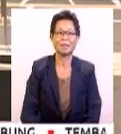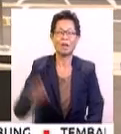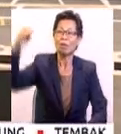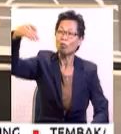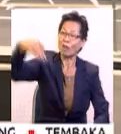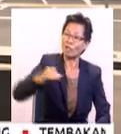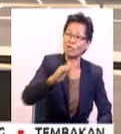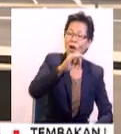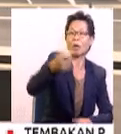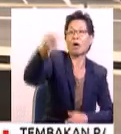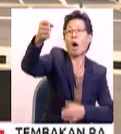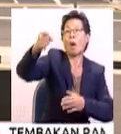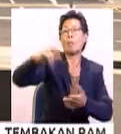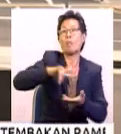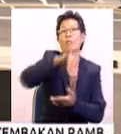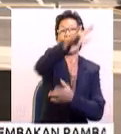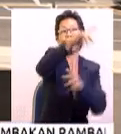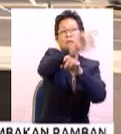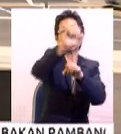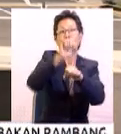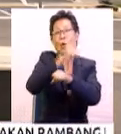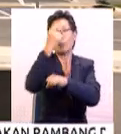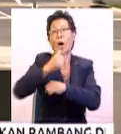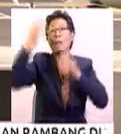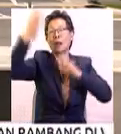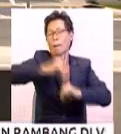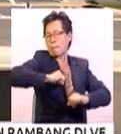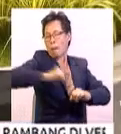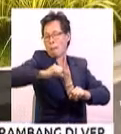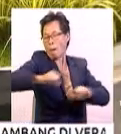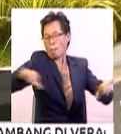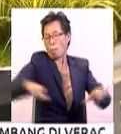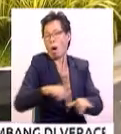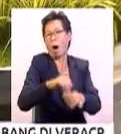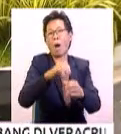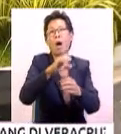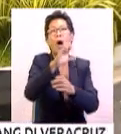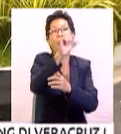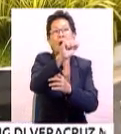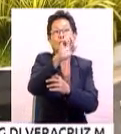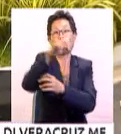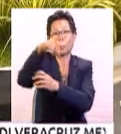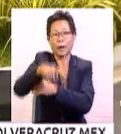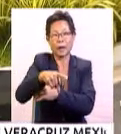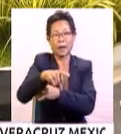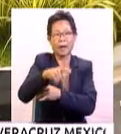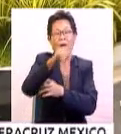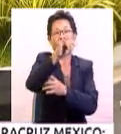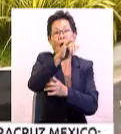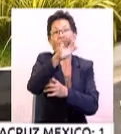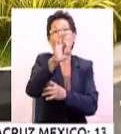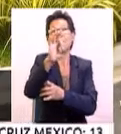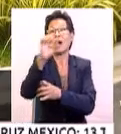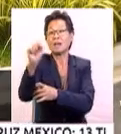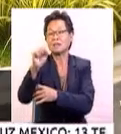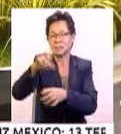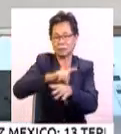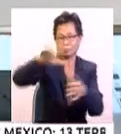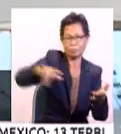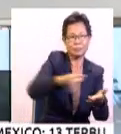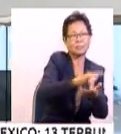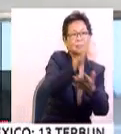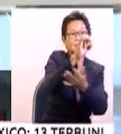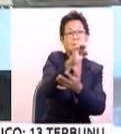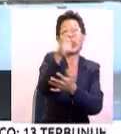Firefly menggantung operasinya ke Singapura berikutan bantahan Malaysia terhadap pelaksanaan prosedur sistem pendaratan instrumen ILS di lapangan terbang